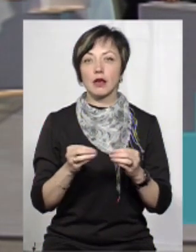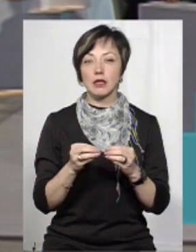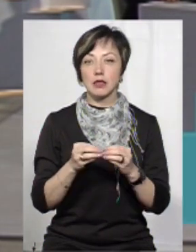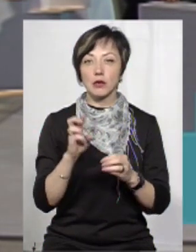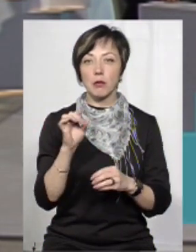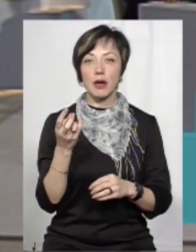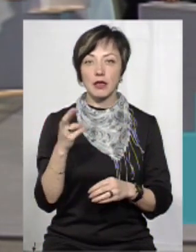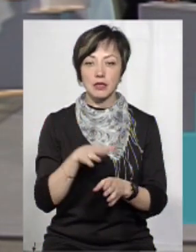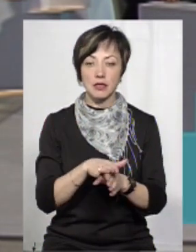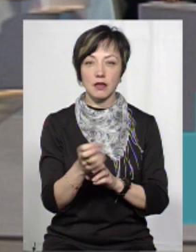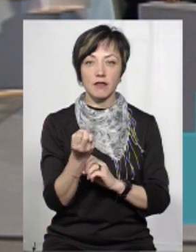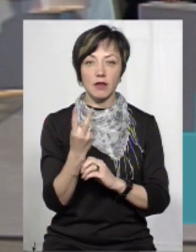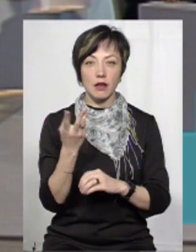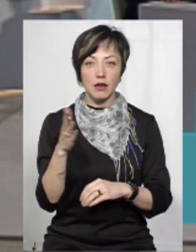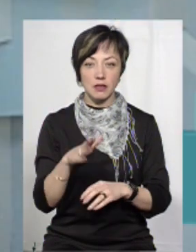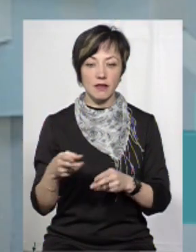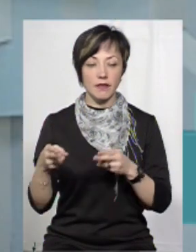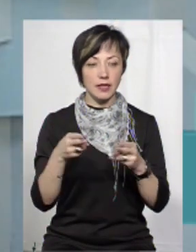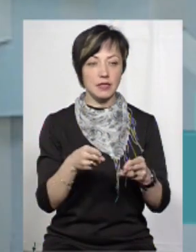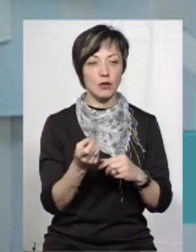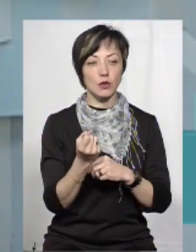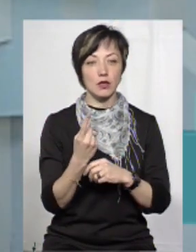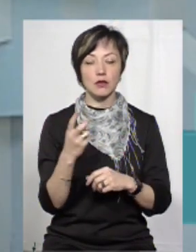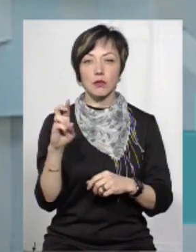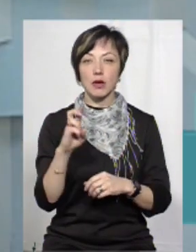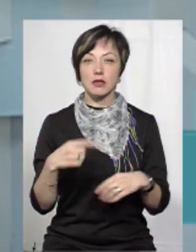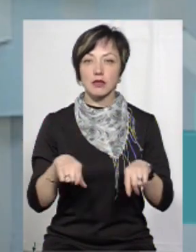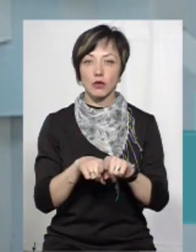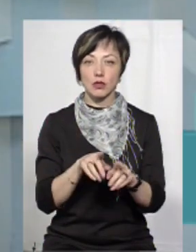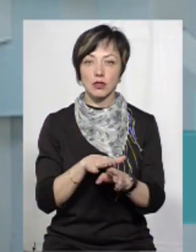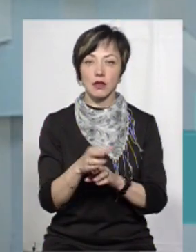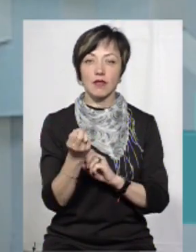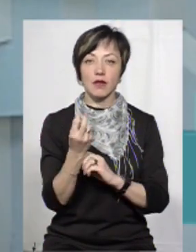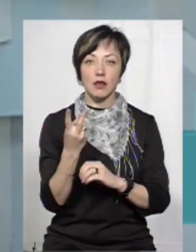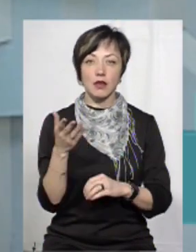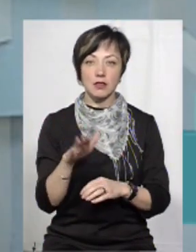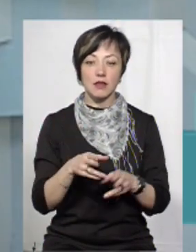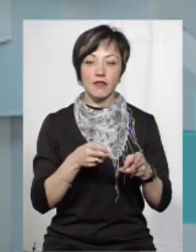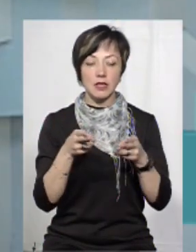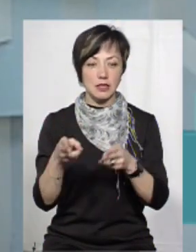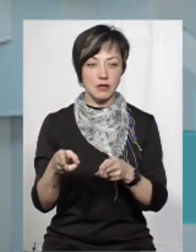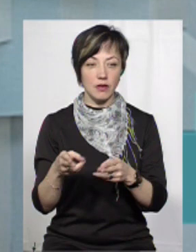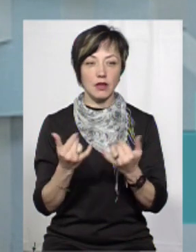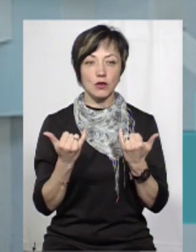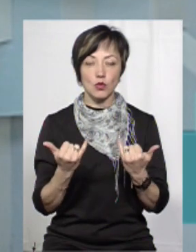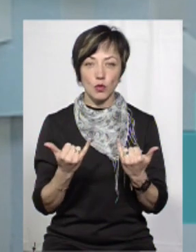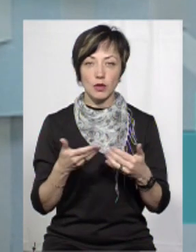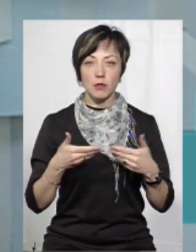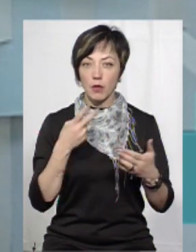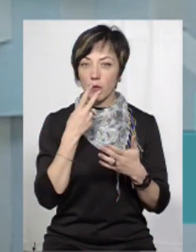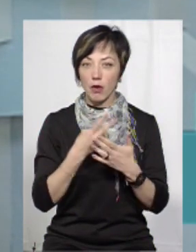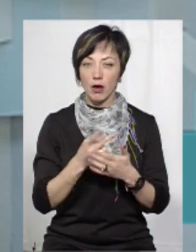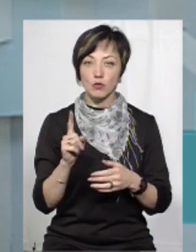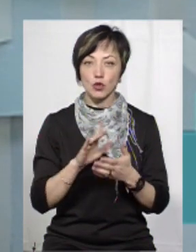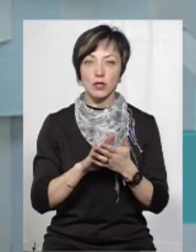10 березня було здійснено 12 виїздів, і 11 березня теж було здійснено 12 виїздів. На сьогодні ми бачимо,